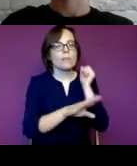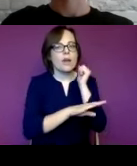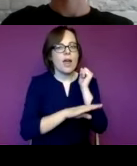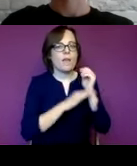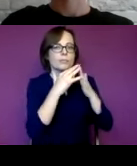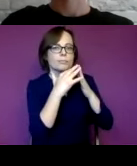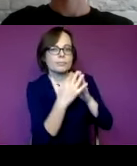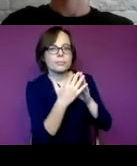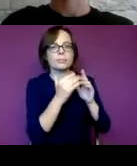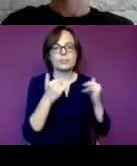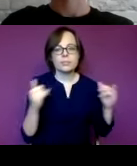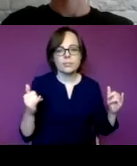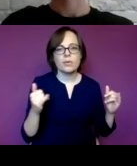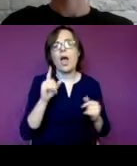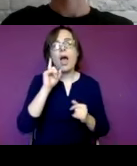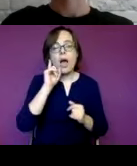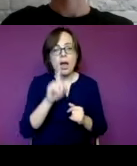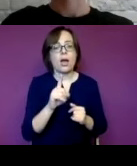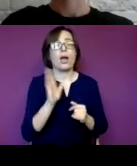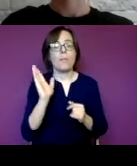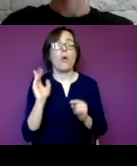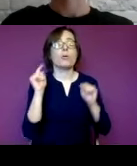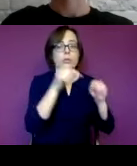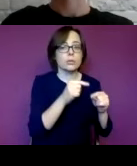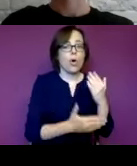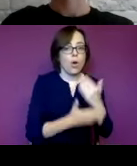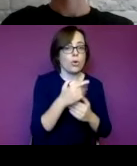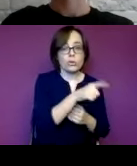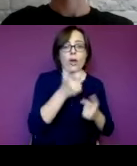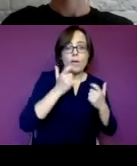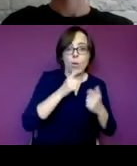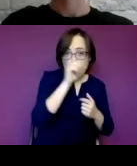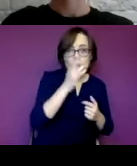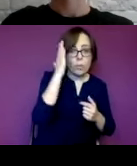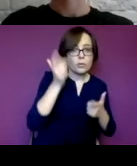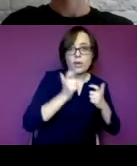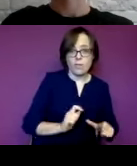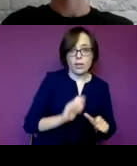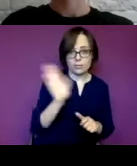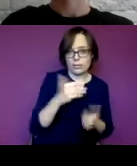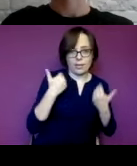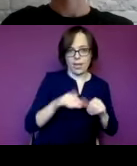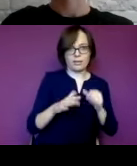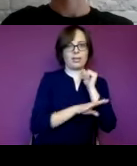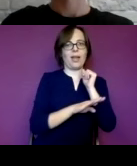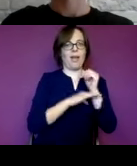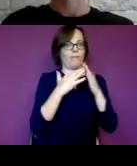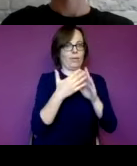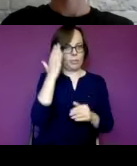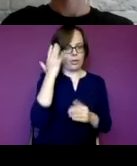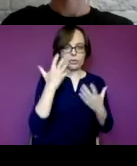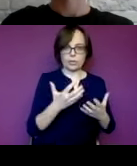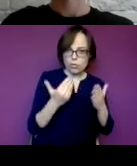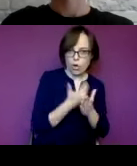stoi pewnie w konflikcie z modernizacyjnymi aspiracjami ludzi, którzy tam rzeczywiście mieszkają. Nawet w książce